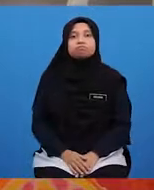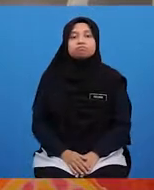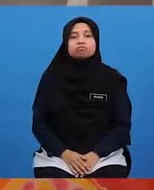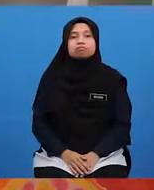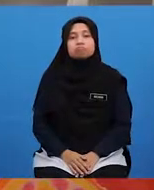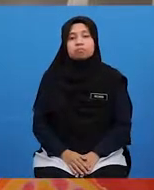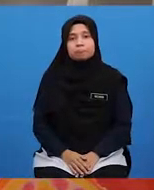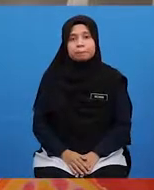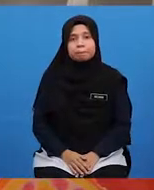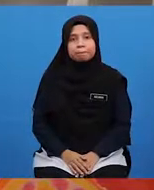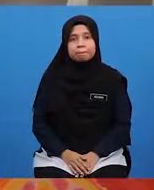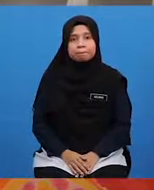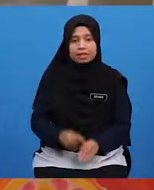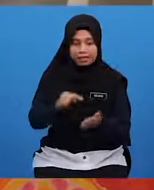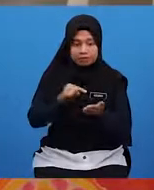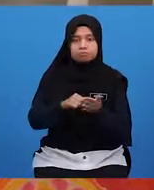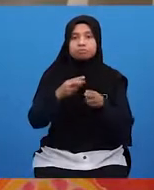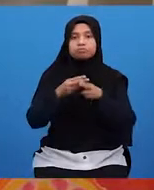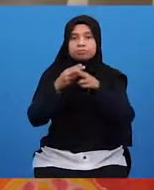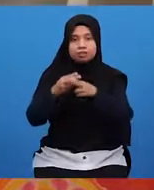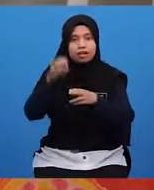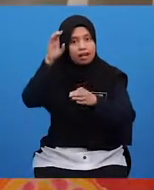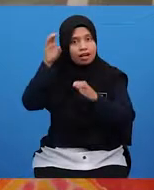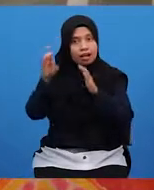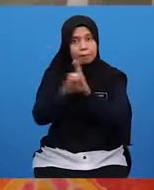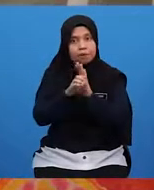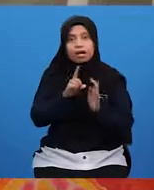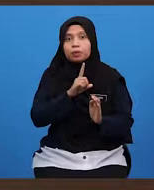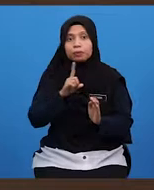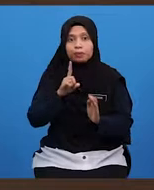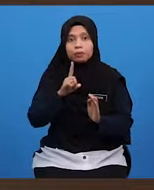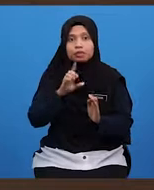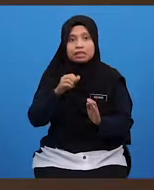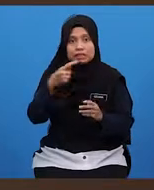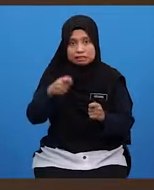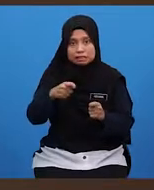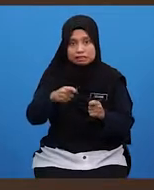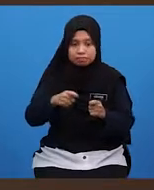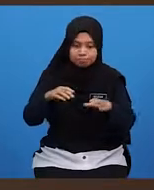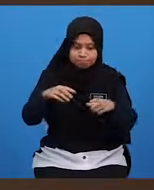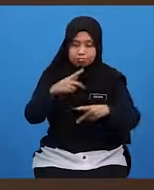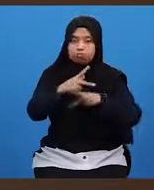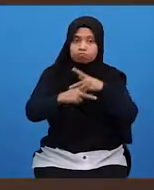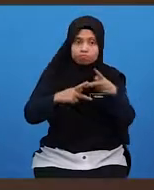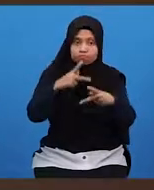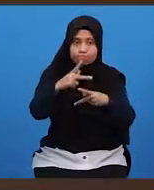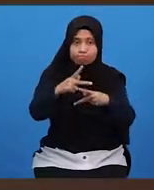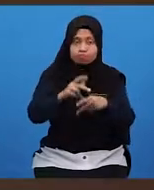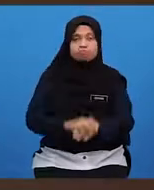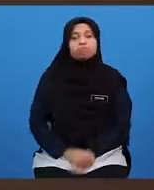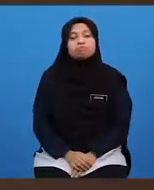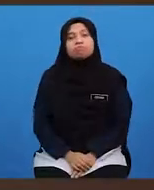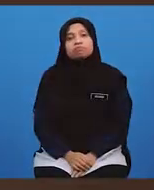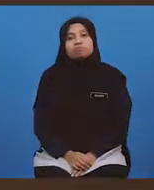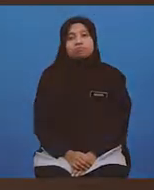Baiklah, murid-murid. Ini pula gambar lilin batik terap yang siap diproses.